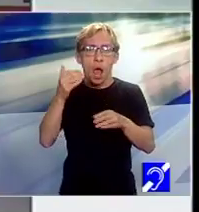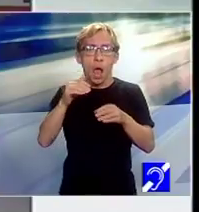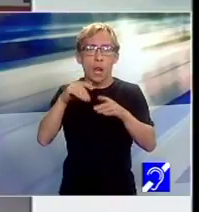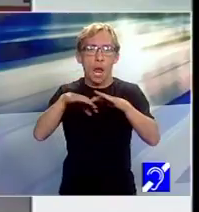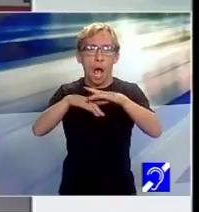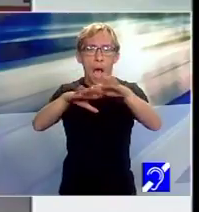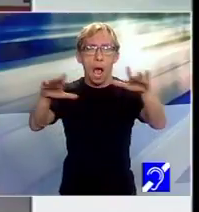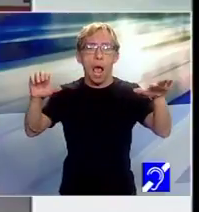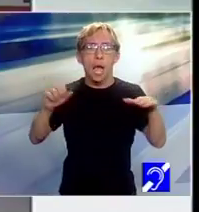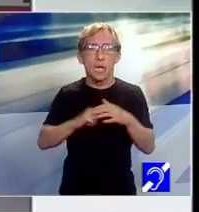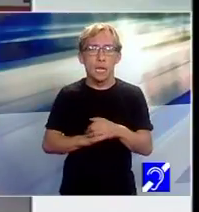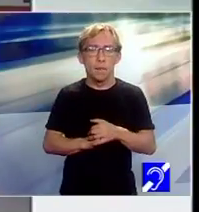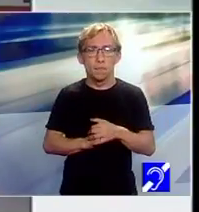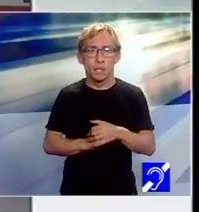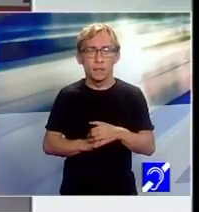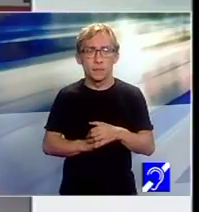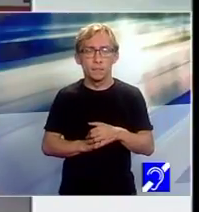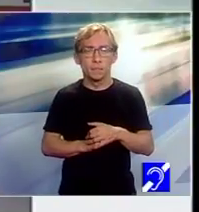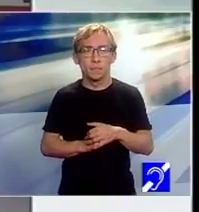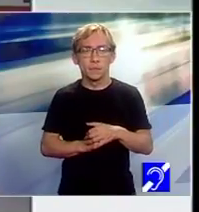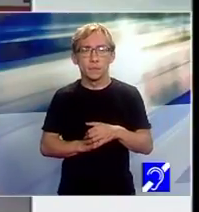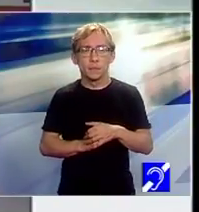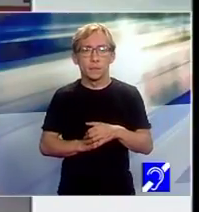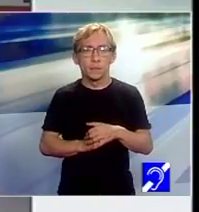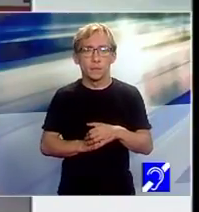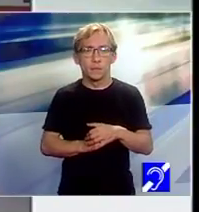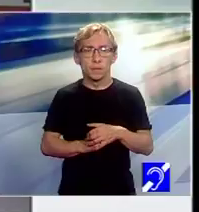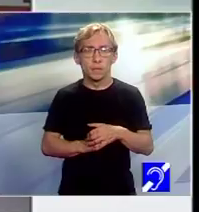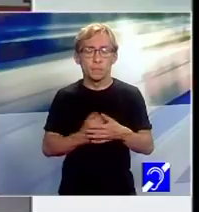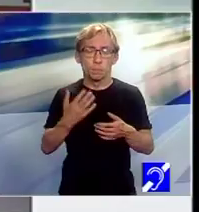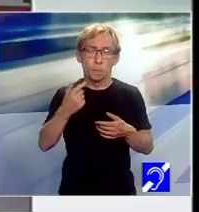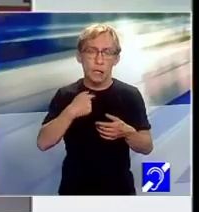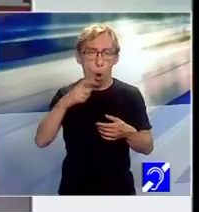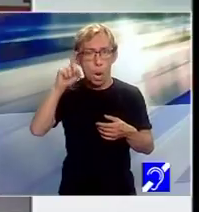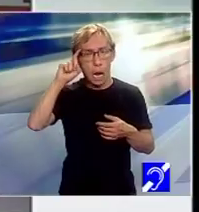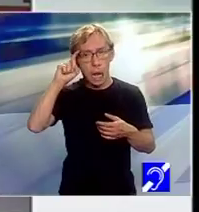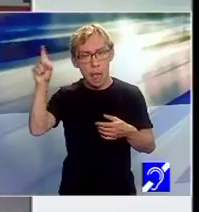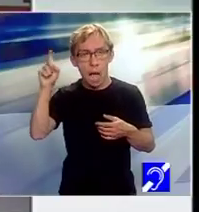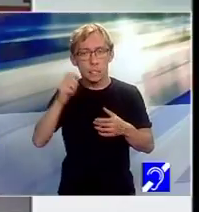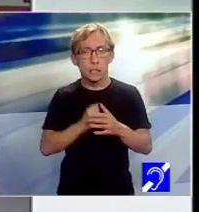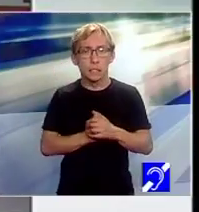i-am văzut constant în rândurile publicului. Eu